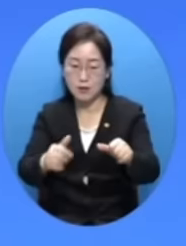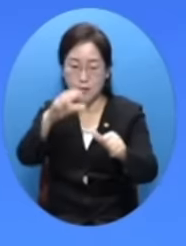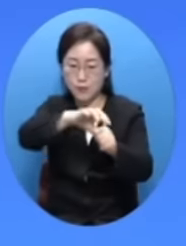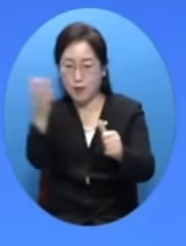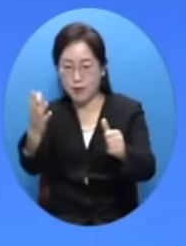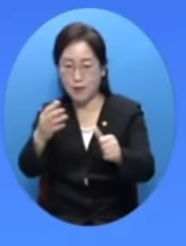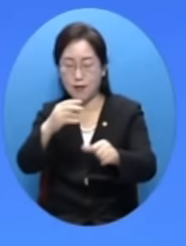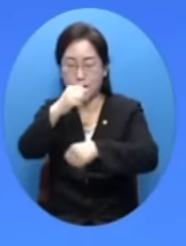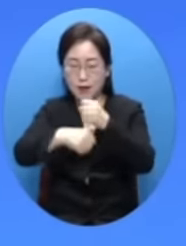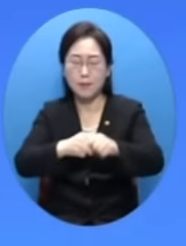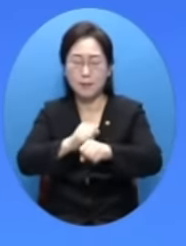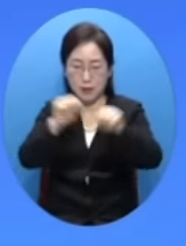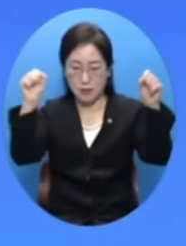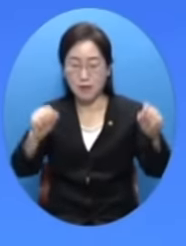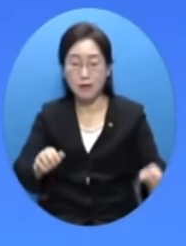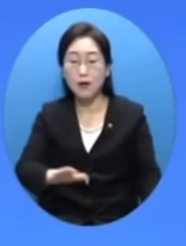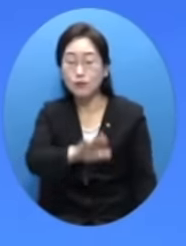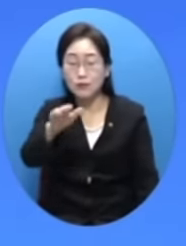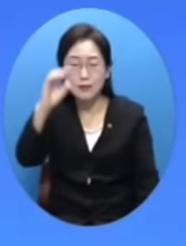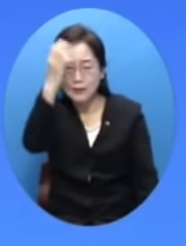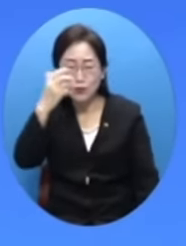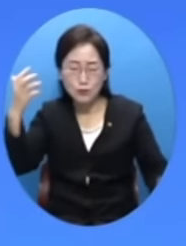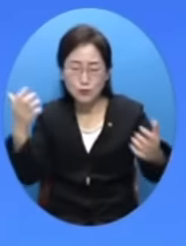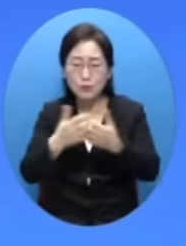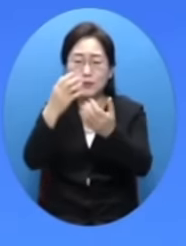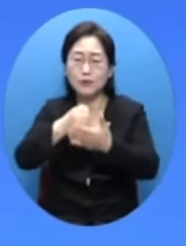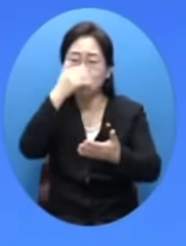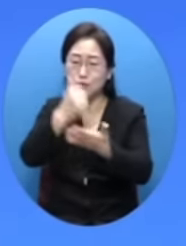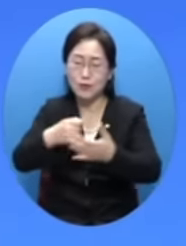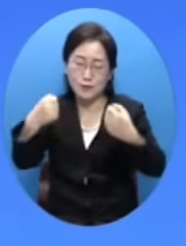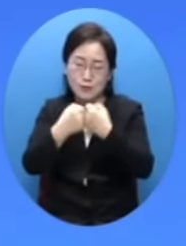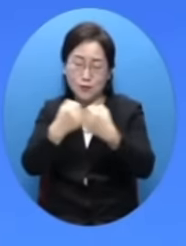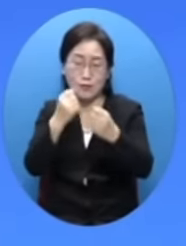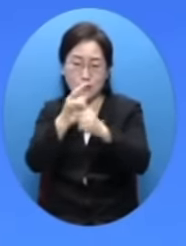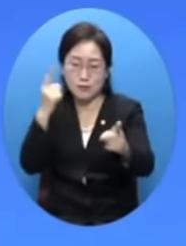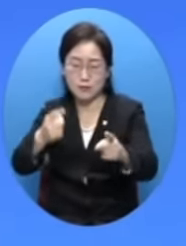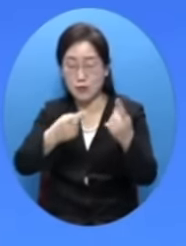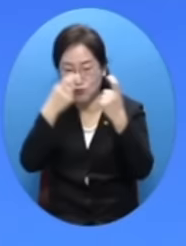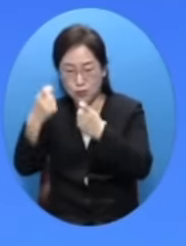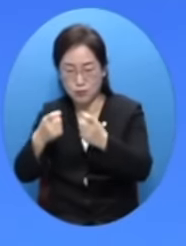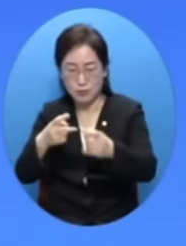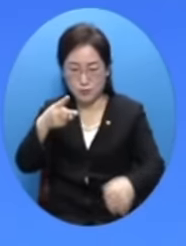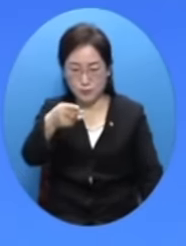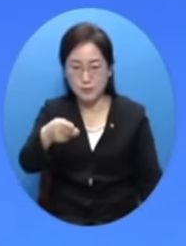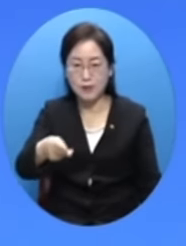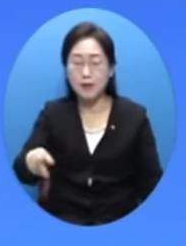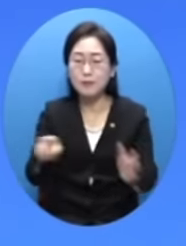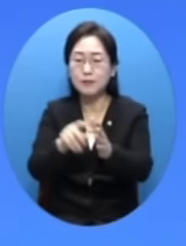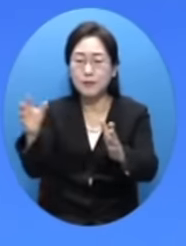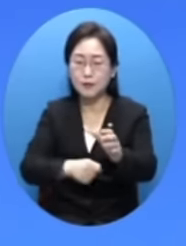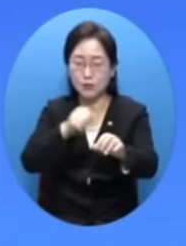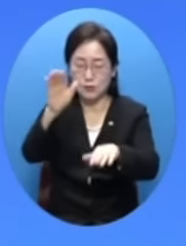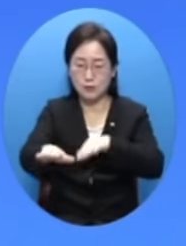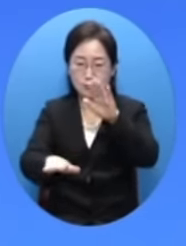해방되었습니다. 성령의 충만을 받아 죄와 싸워 승리하고 유혹을 물리치고 믿음으로